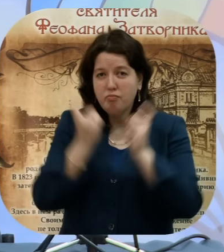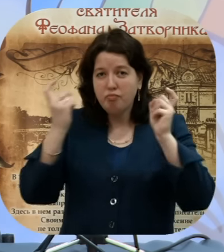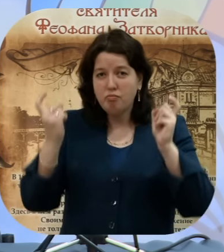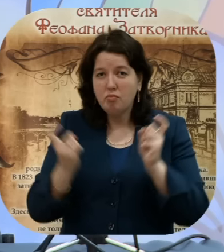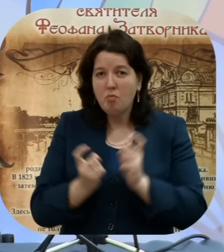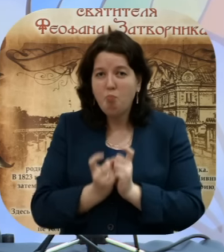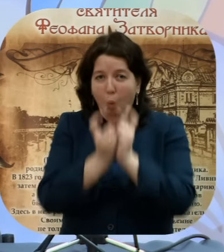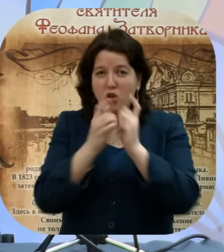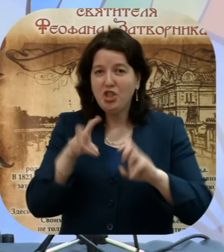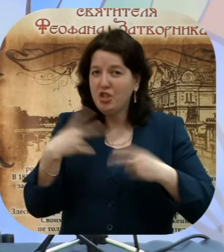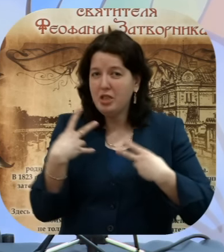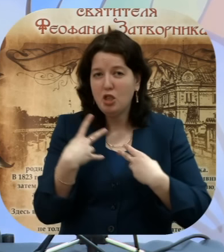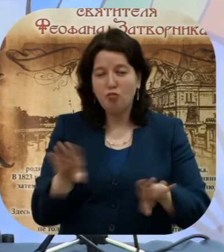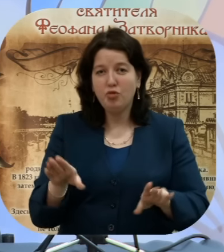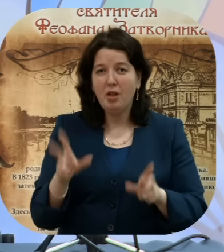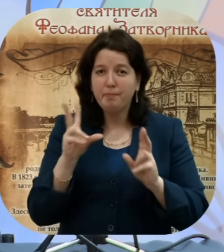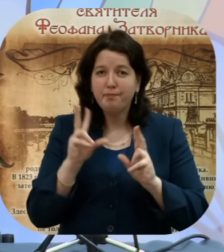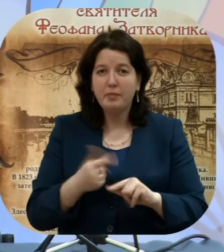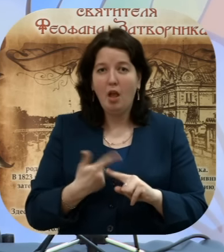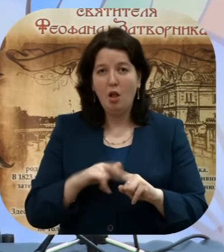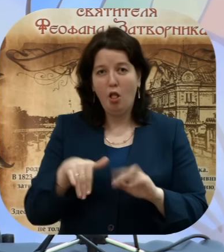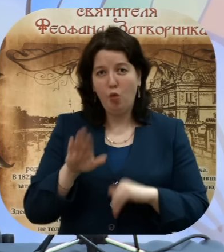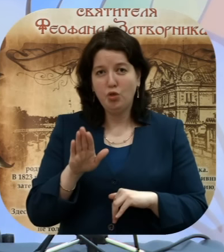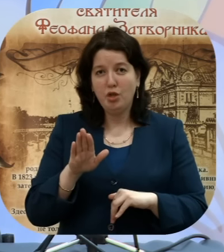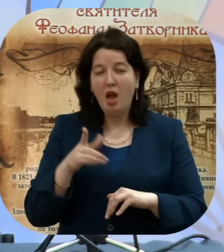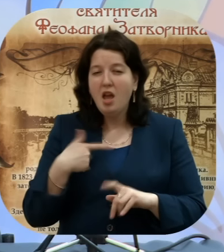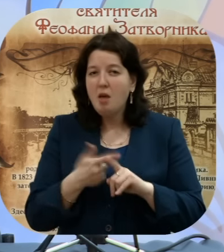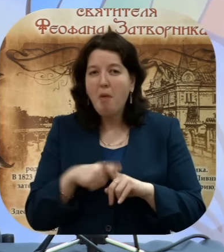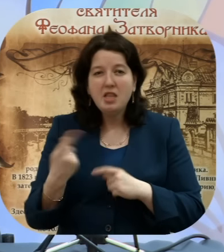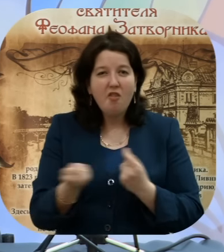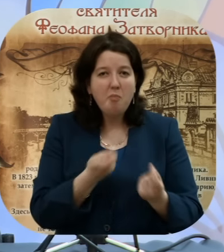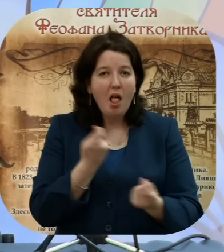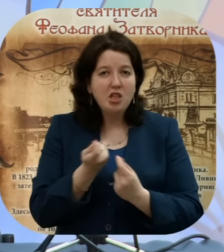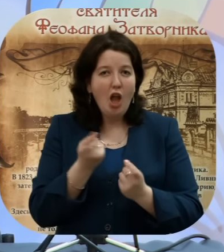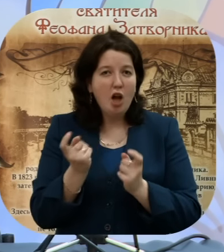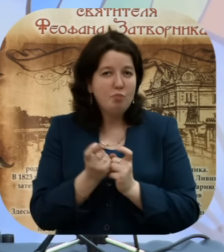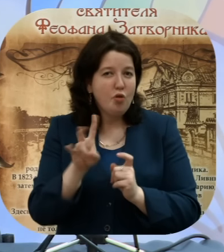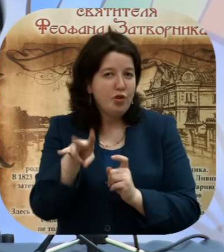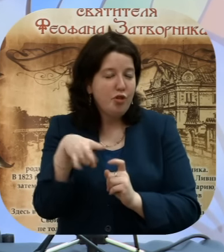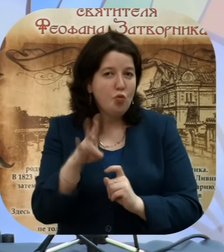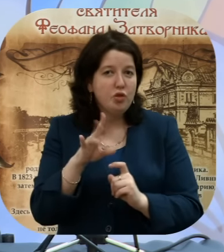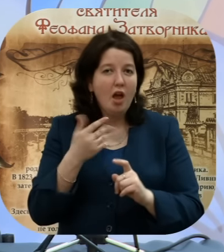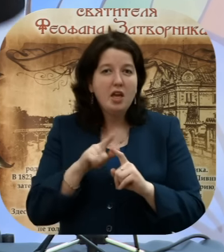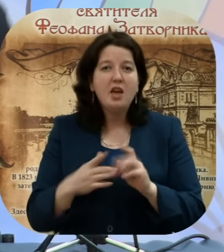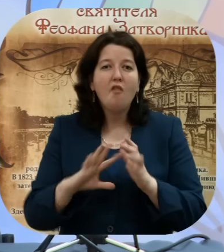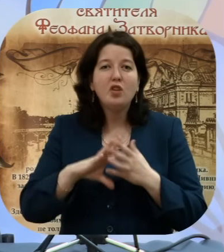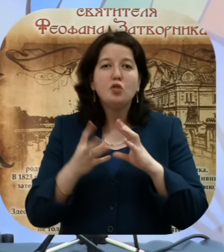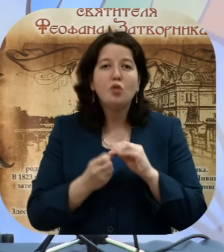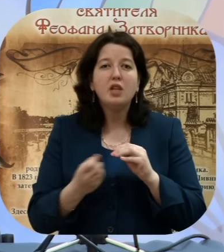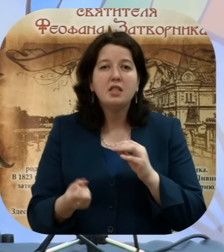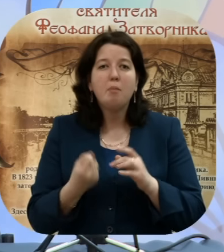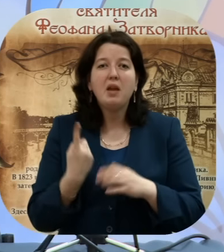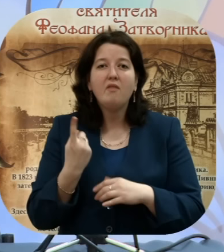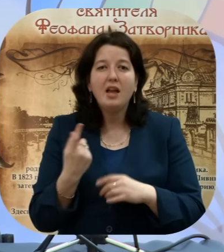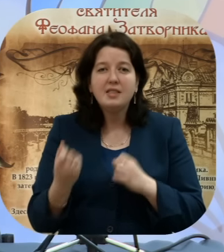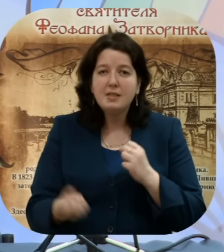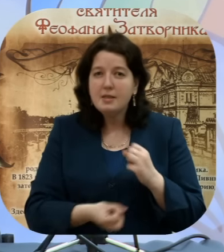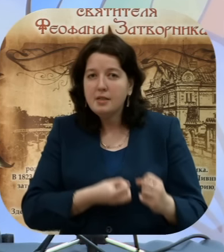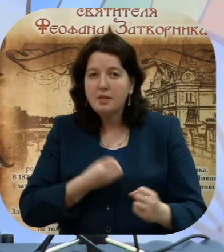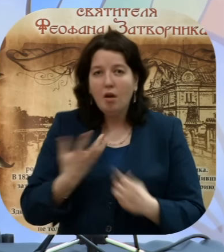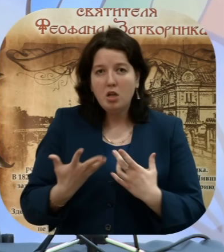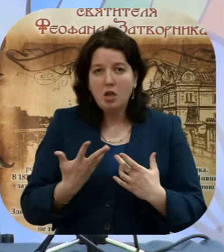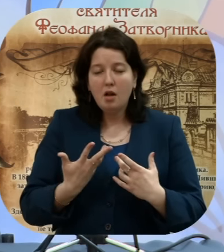Мы же всегда иногда начинаем о мелочах каких-нибудь спорить и доходит до чего? До пожара настоящего.